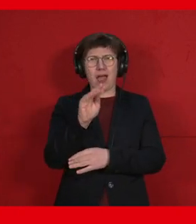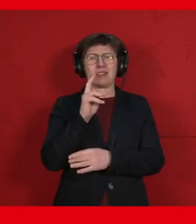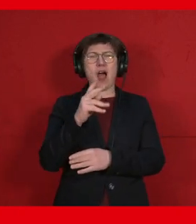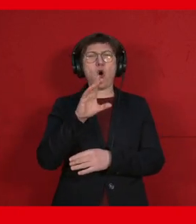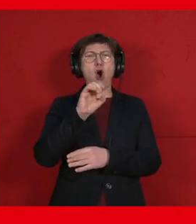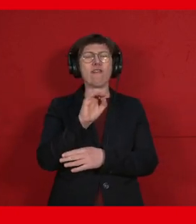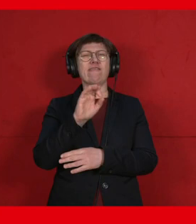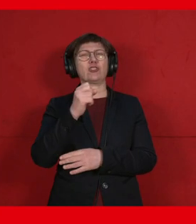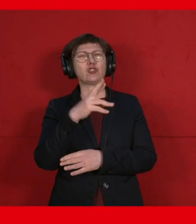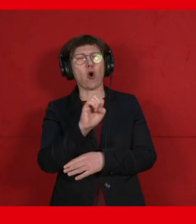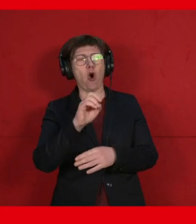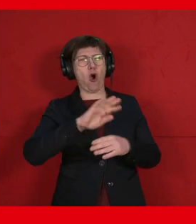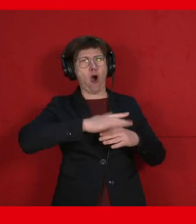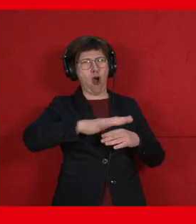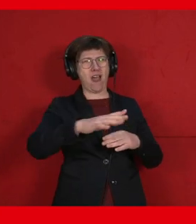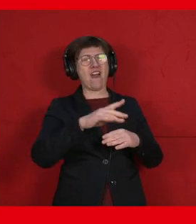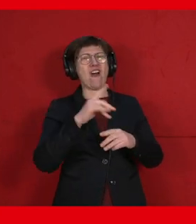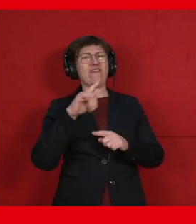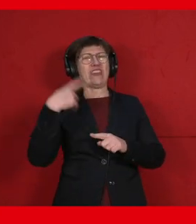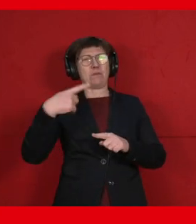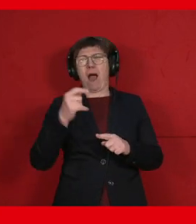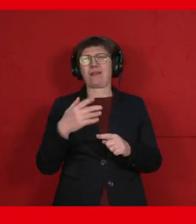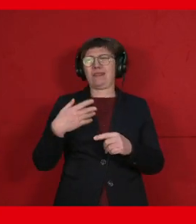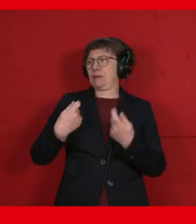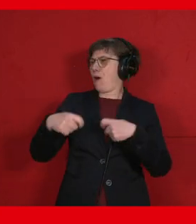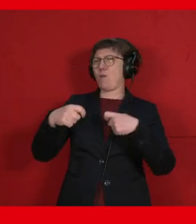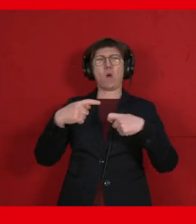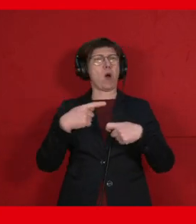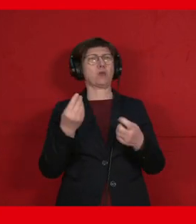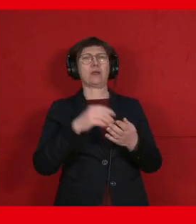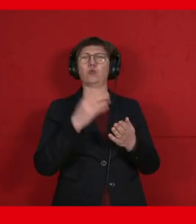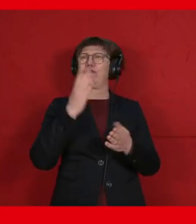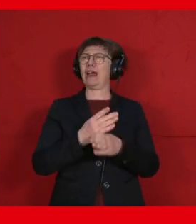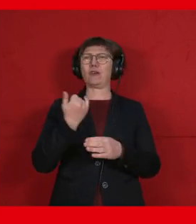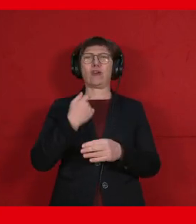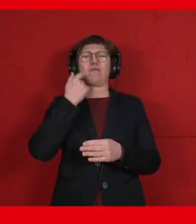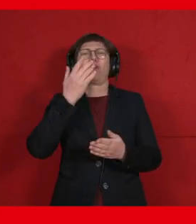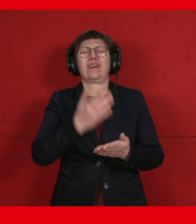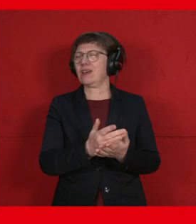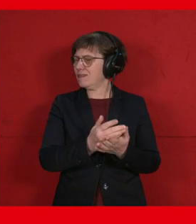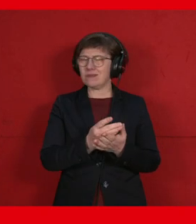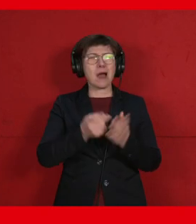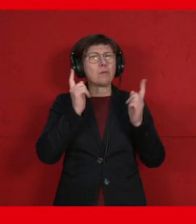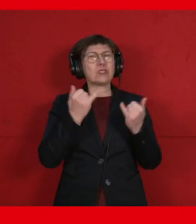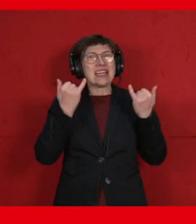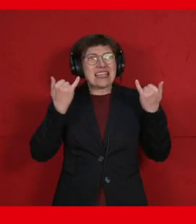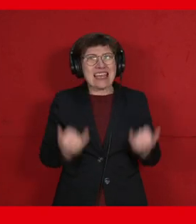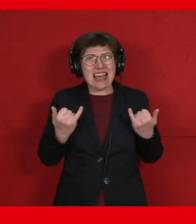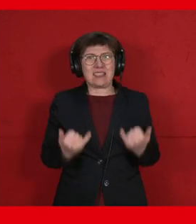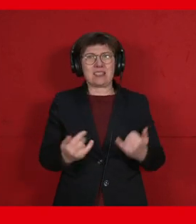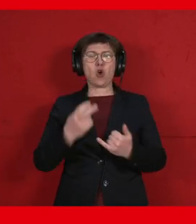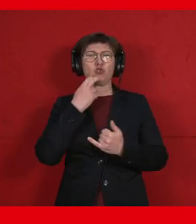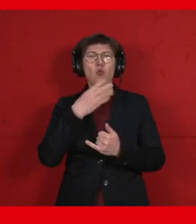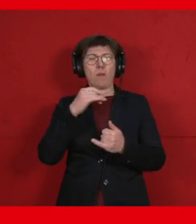so ein Offshore-Windpark ja nicht gleich mal so nebenbei baut, das bedeutet eine sofortige Trendwende. Wir müssen den Strombedarf,